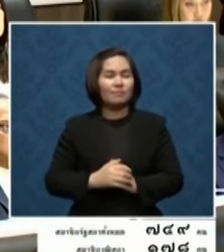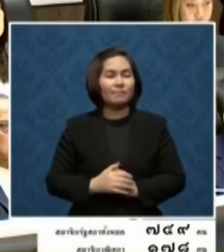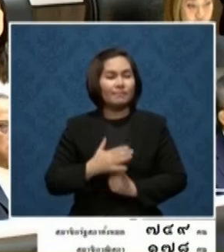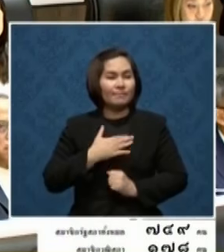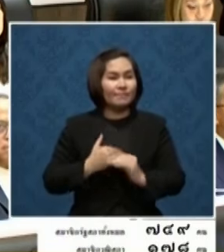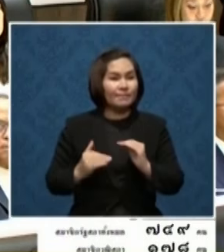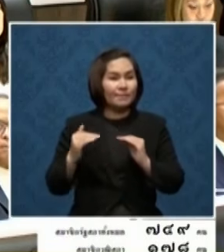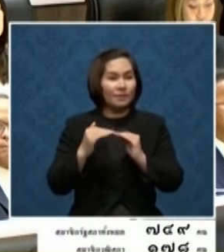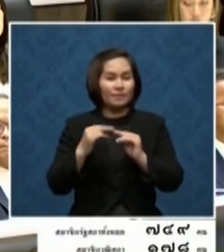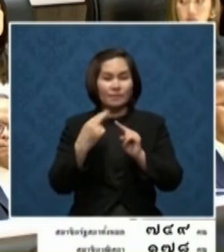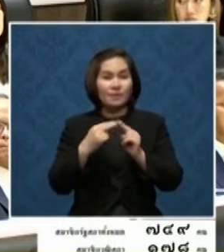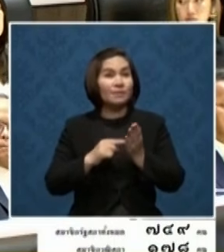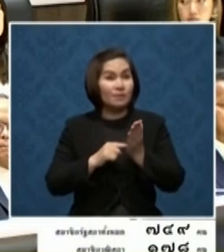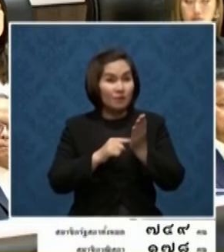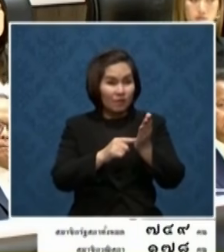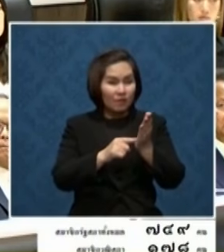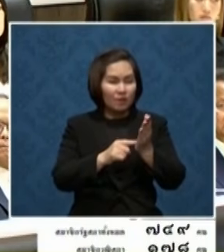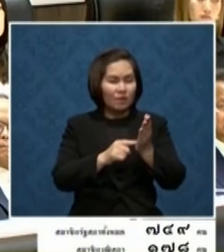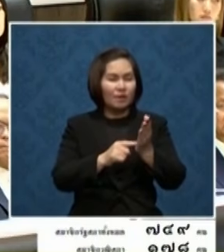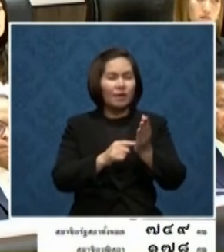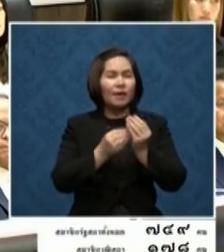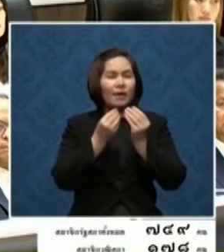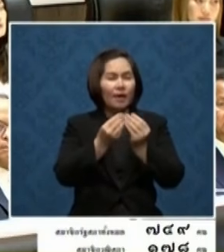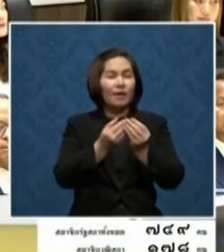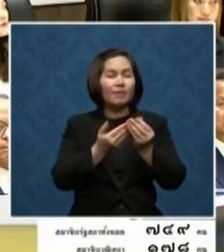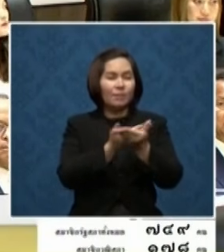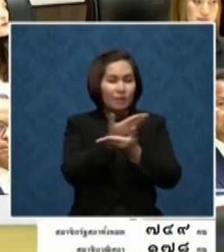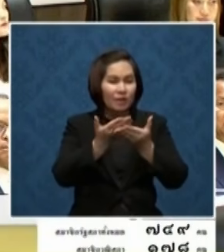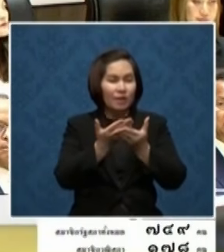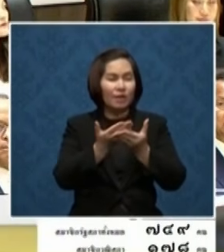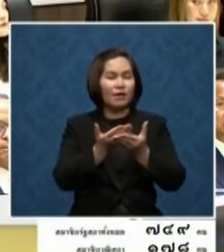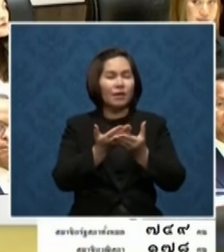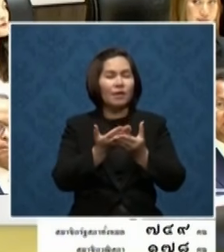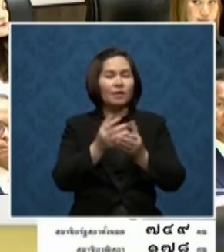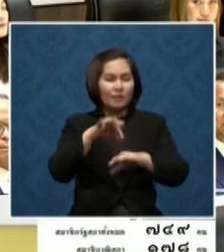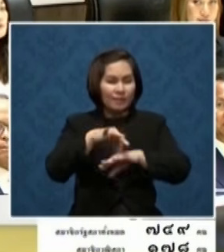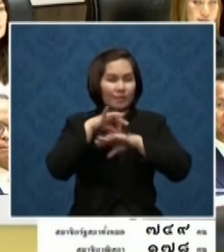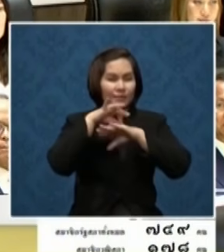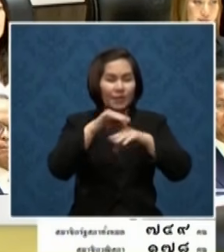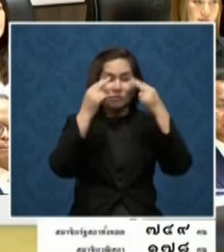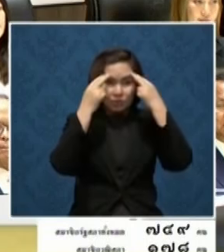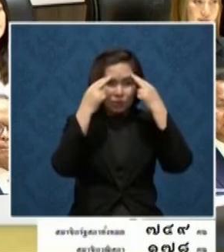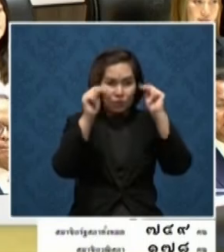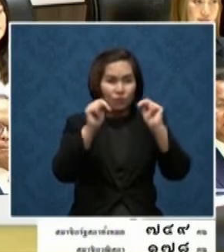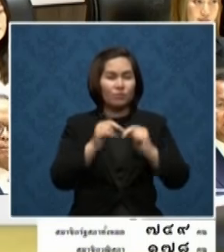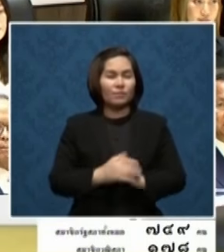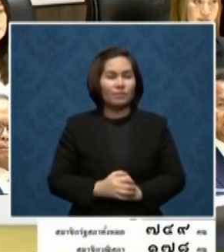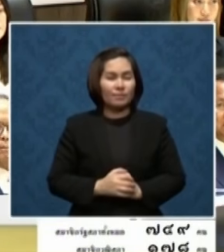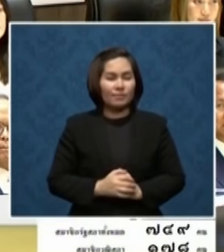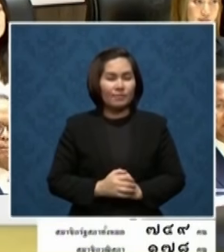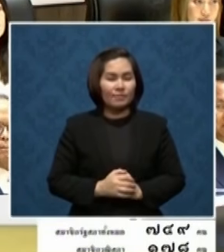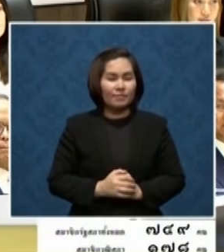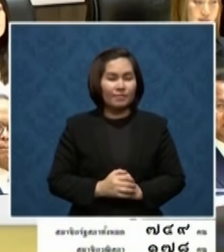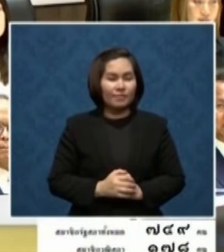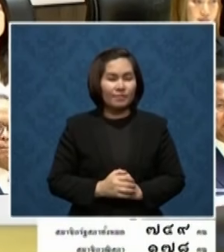รรยากาศก็เป็นไปตามนี้คุณผู้ชมเมื่อสักครู่หูอยากฟังอ่ะย้อนนิดนึงได้ไหมคะเพราะวันนี้สภาจริงๆแล้วบรรยากาศต่างจากรอบแร